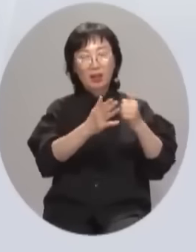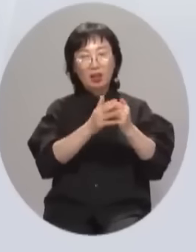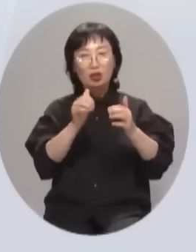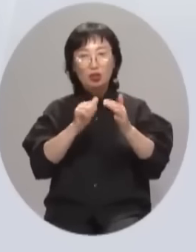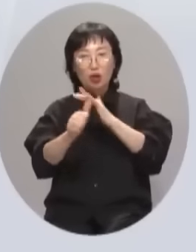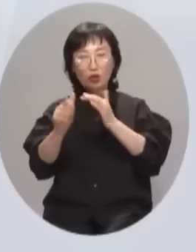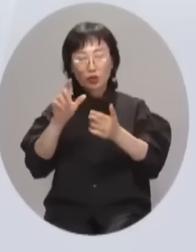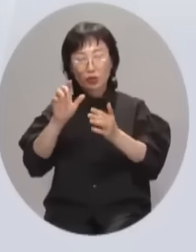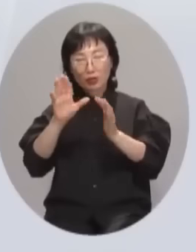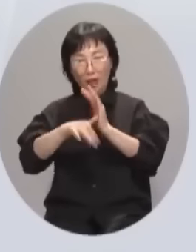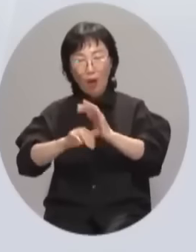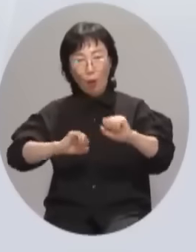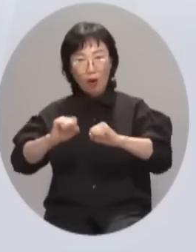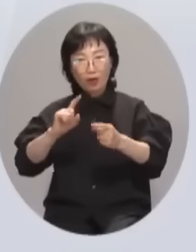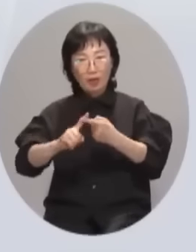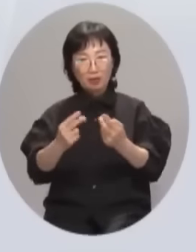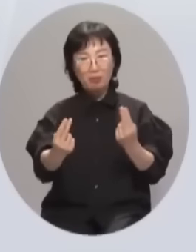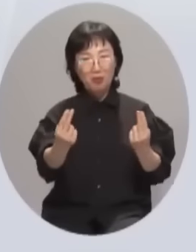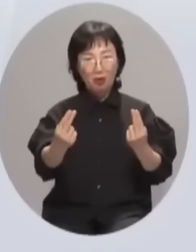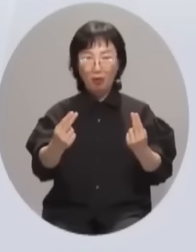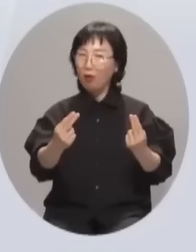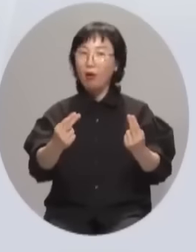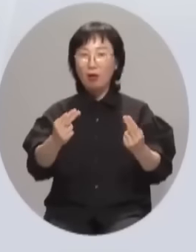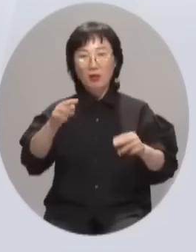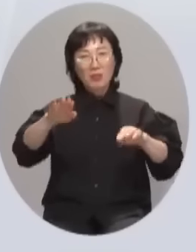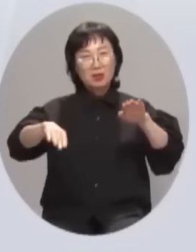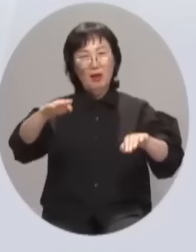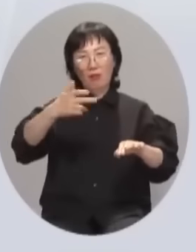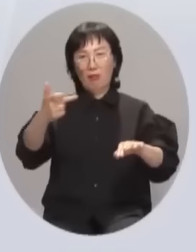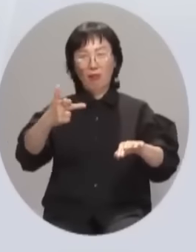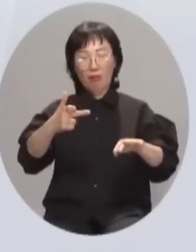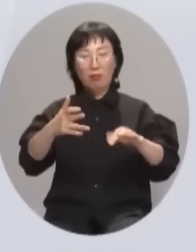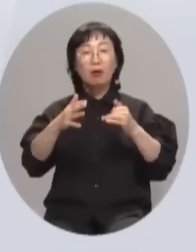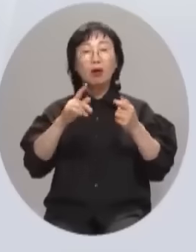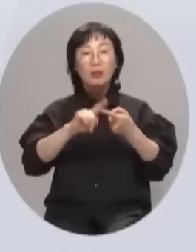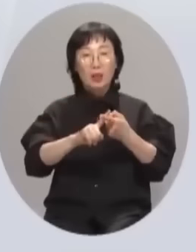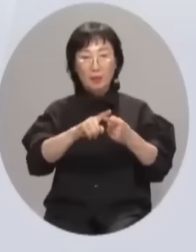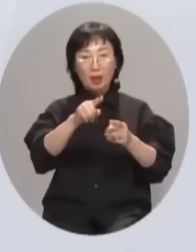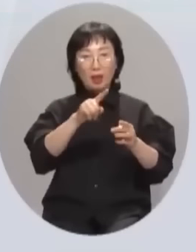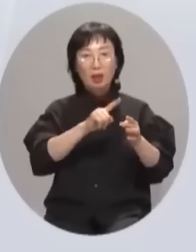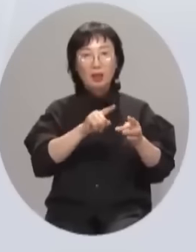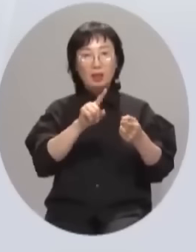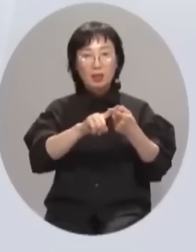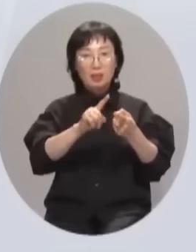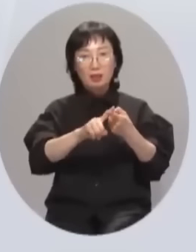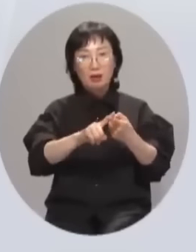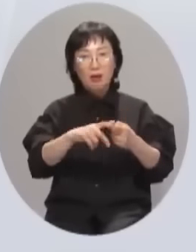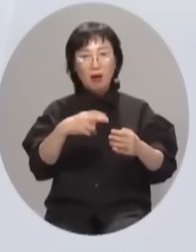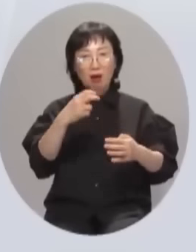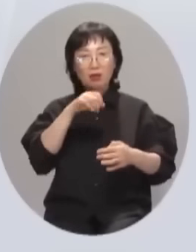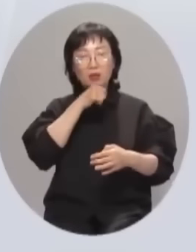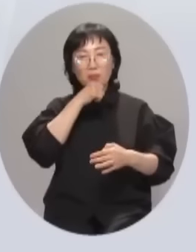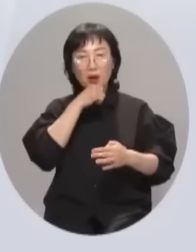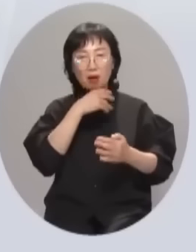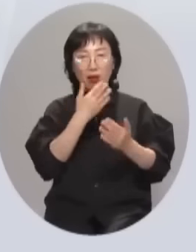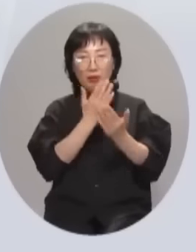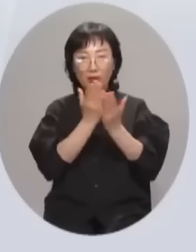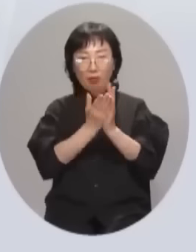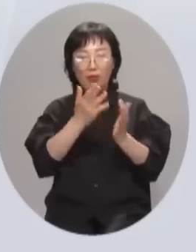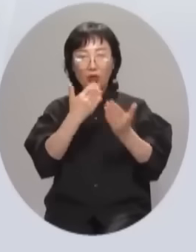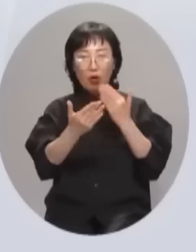활약은 비교하기 힘듭니다 하정 감독이 10년 가까이 실업팀 지도자로 있으면서 감독까지 경험한